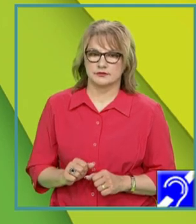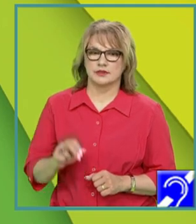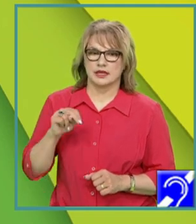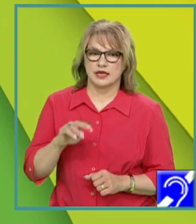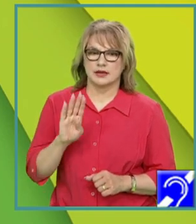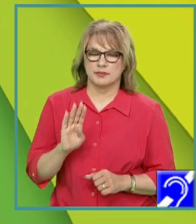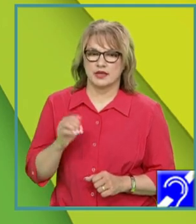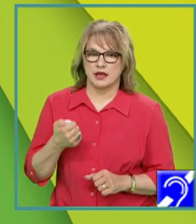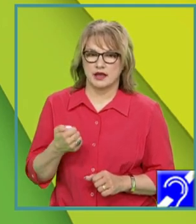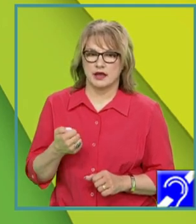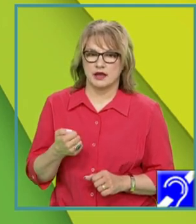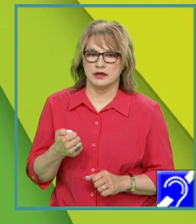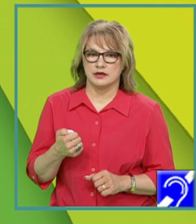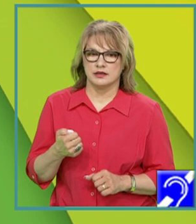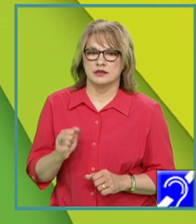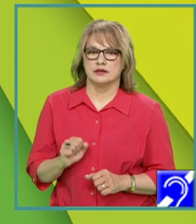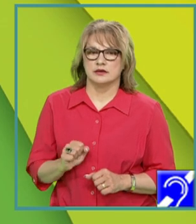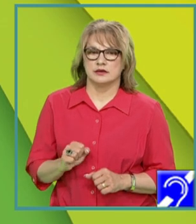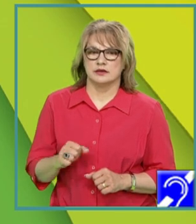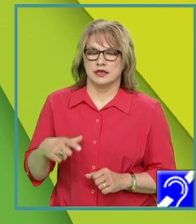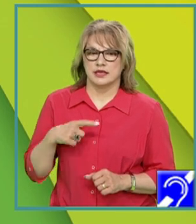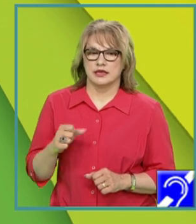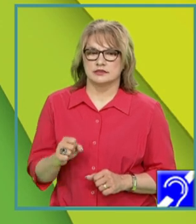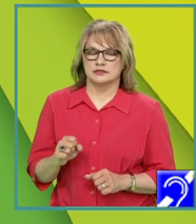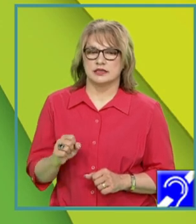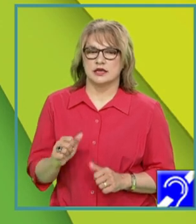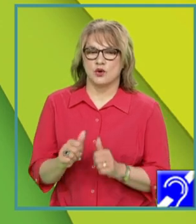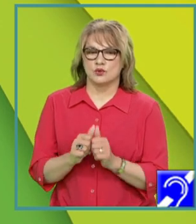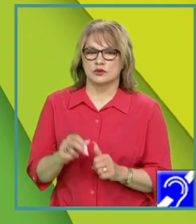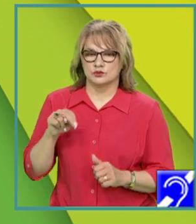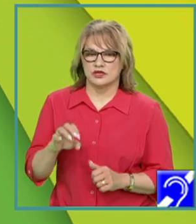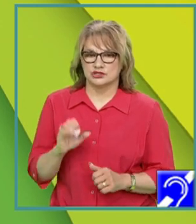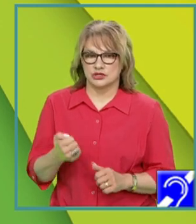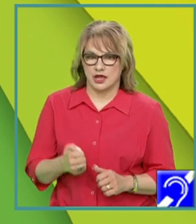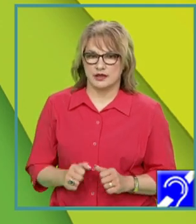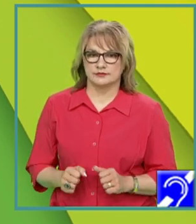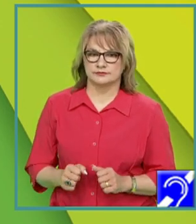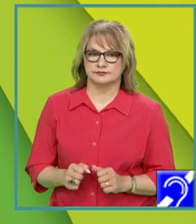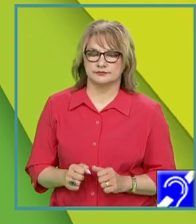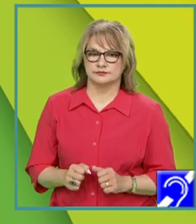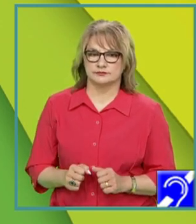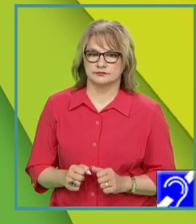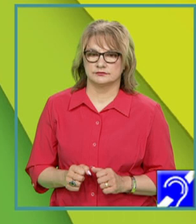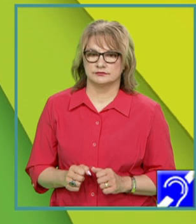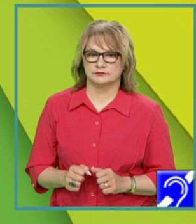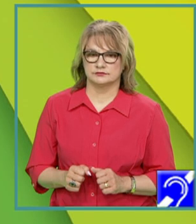MBA este congruent cu nc am da